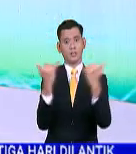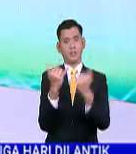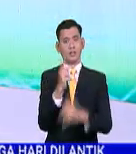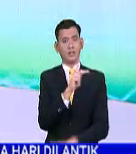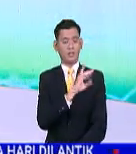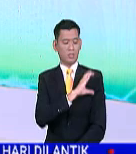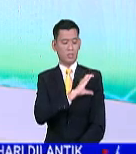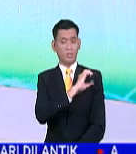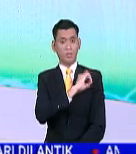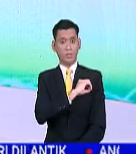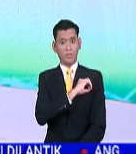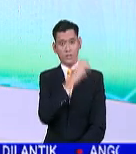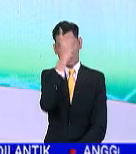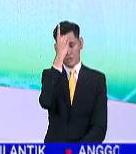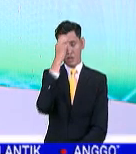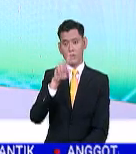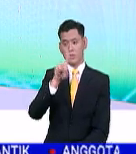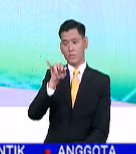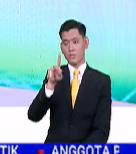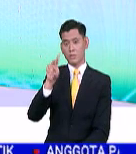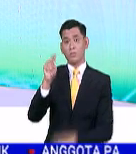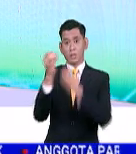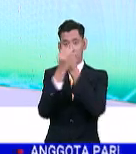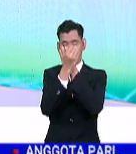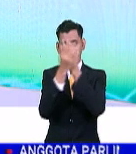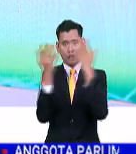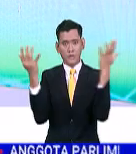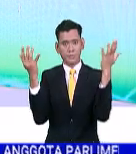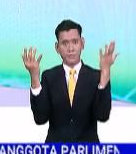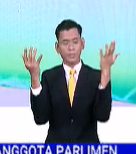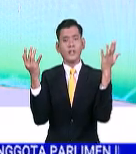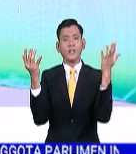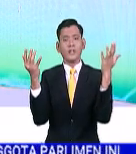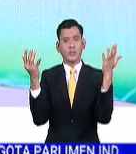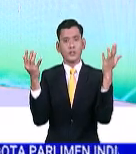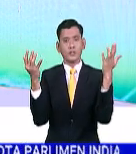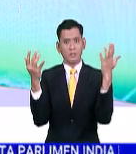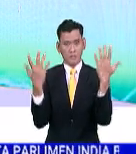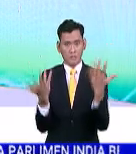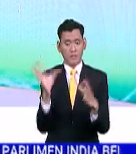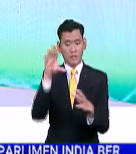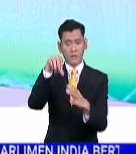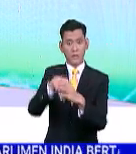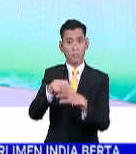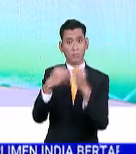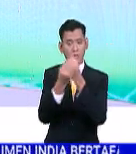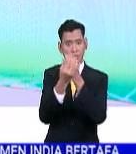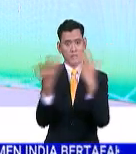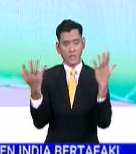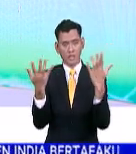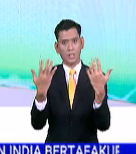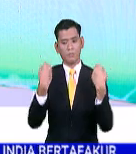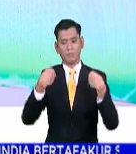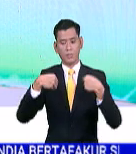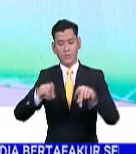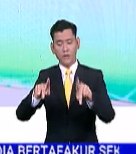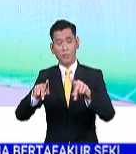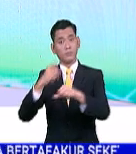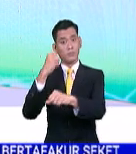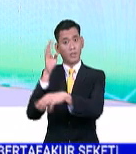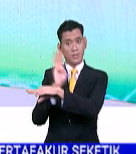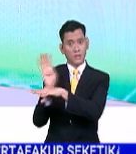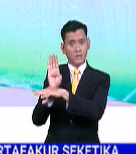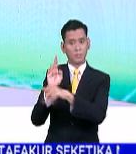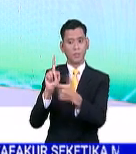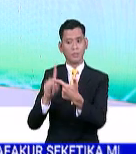Pegawai Eksekutifnya Dato' Ahmad Ruzban Ahmad Razali memaklumkan ini termasuk memperluas portfolio perniagaan meliputi